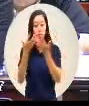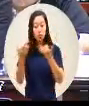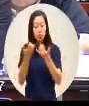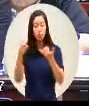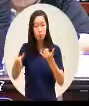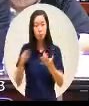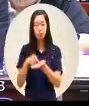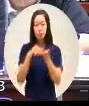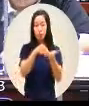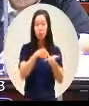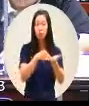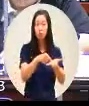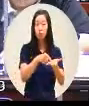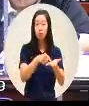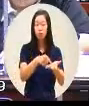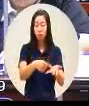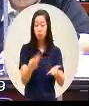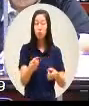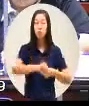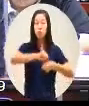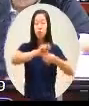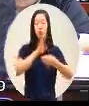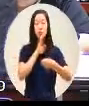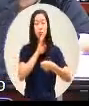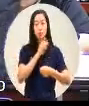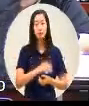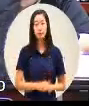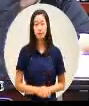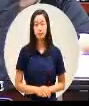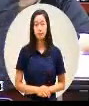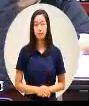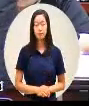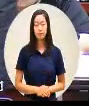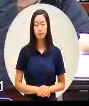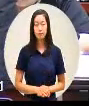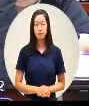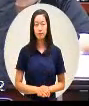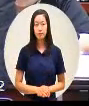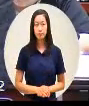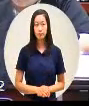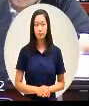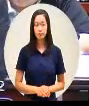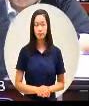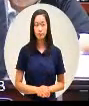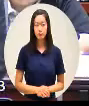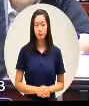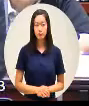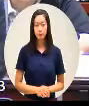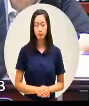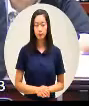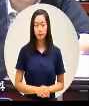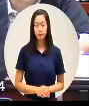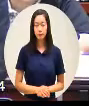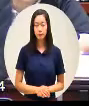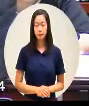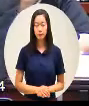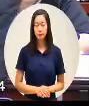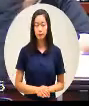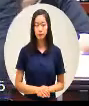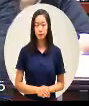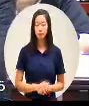来申请，基本上是增加的。哦、800是160乘以20，对，大概16。